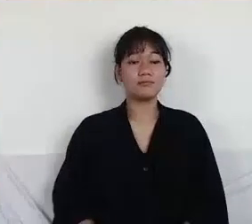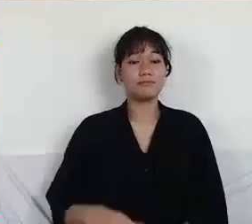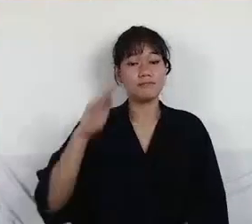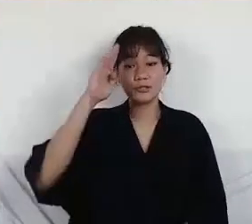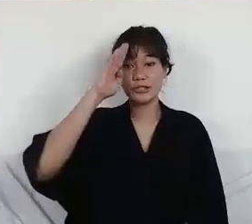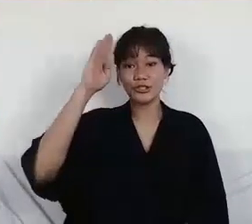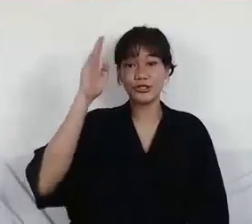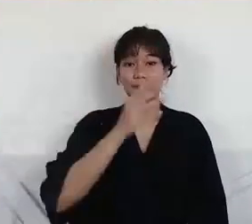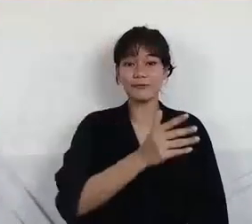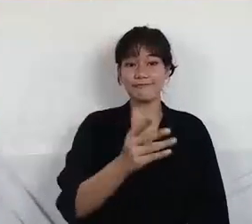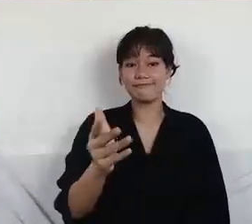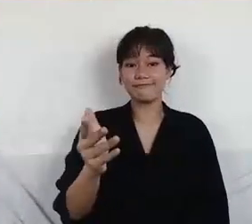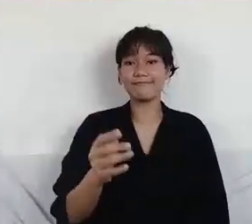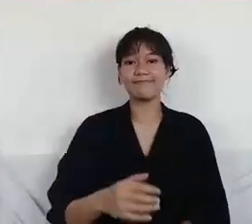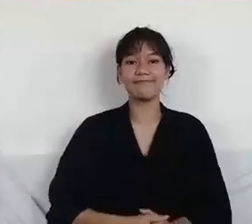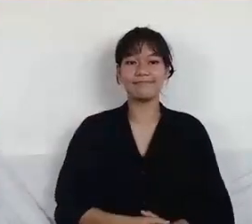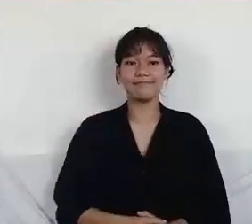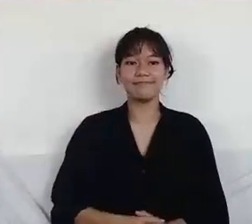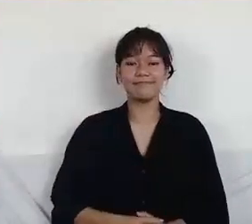Shalom Alehim.